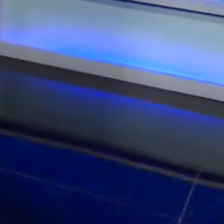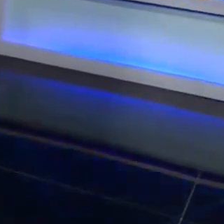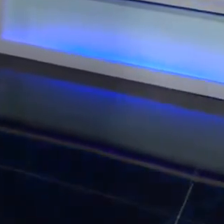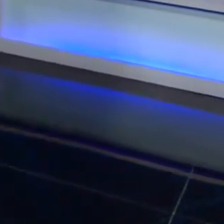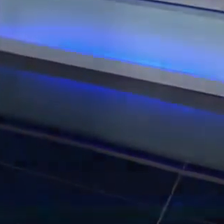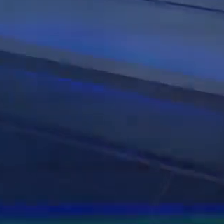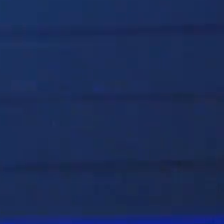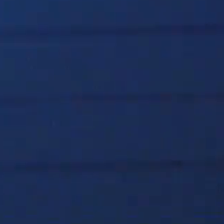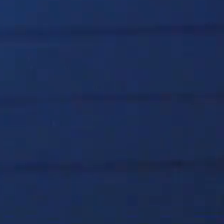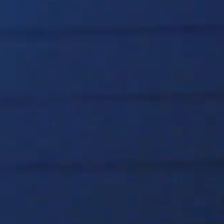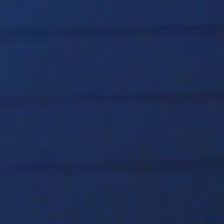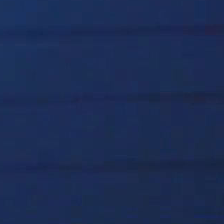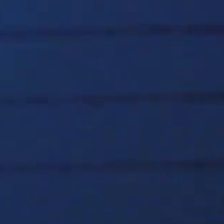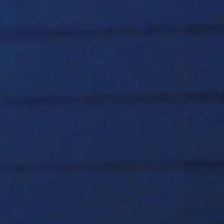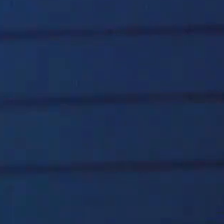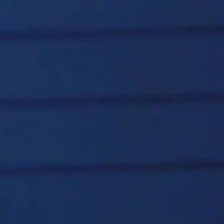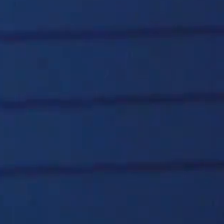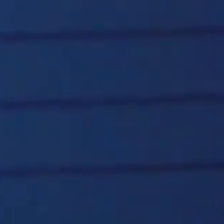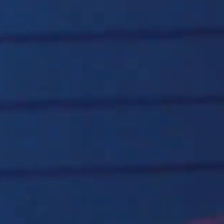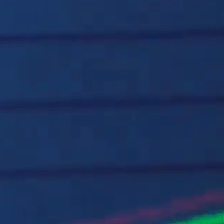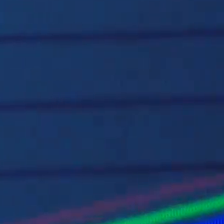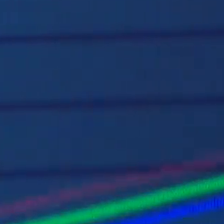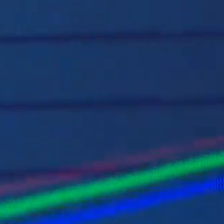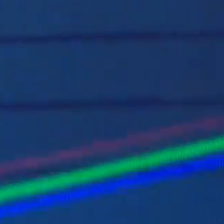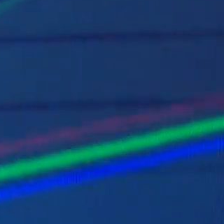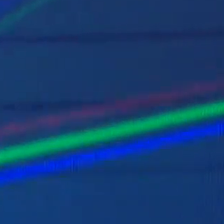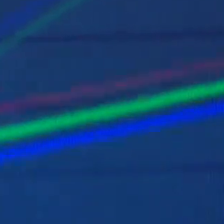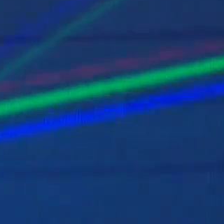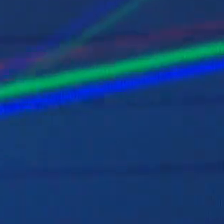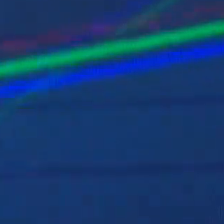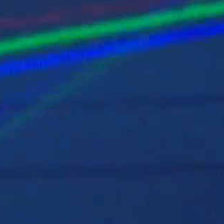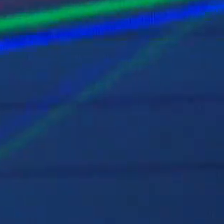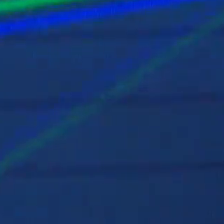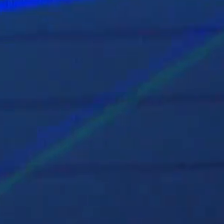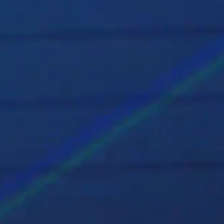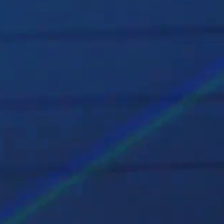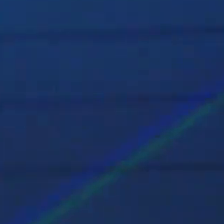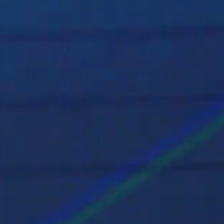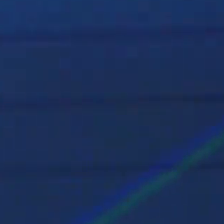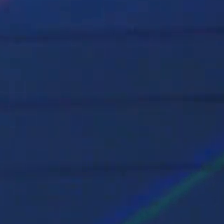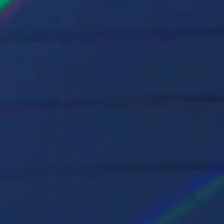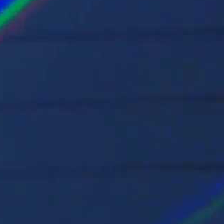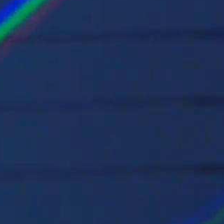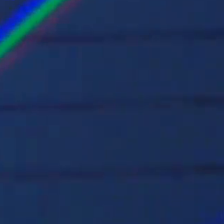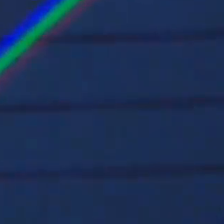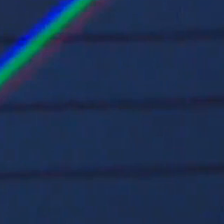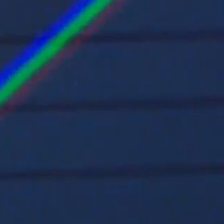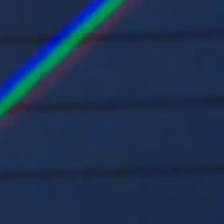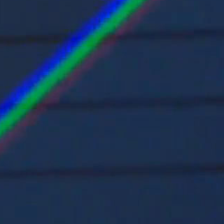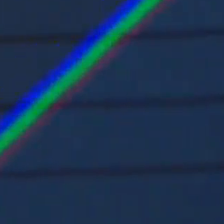Cette drôle de joie. Ce don du ciel qui la rend belle.